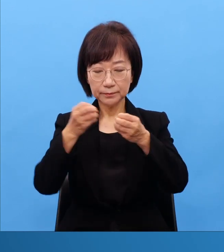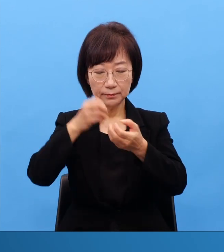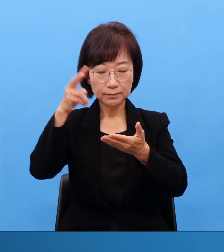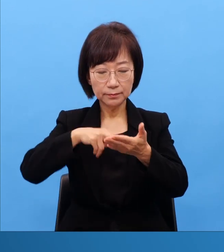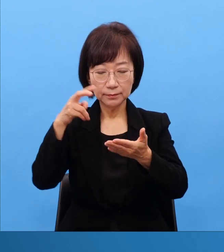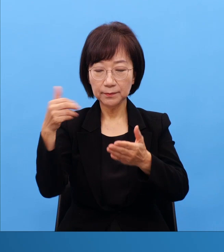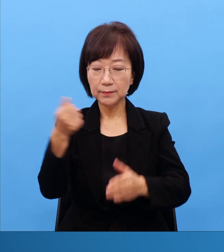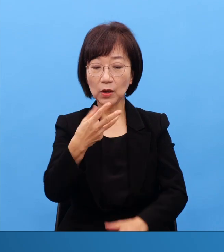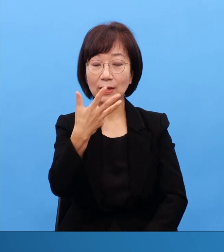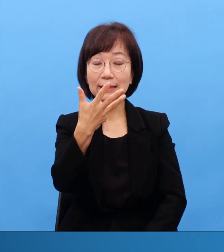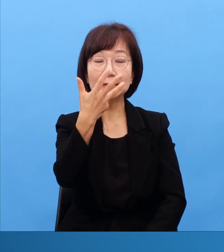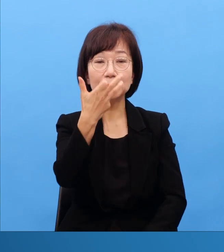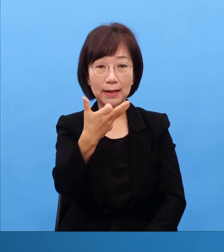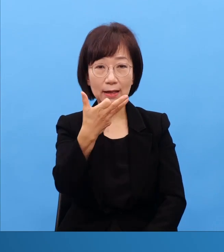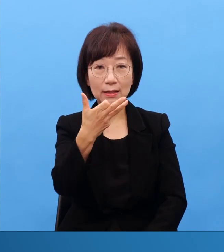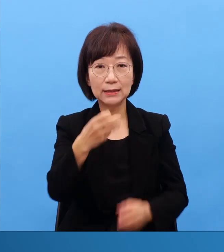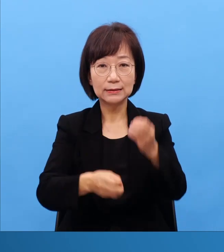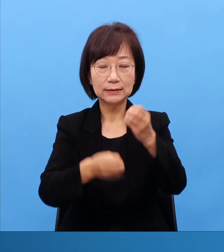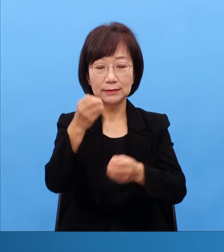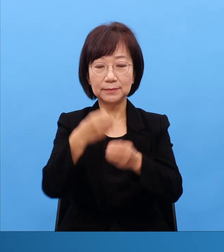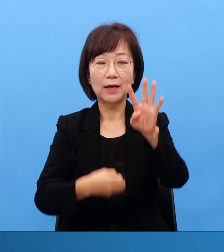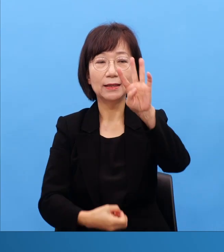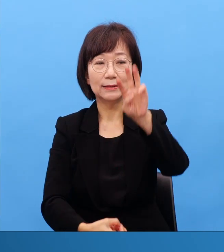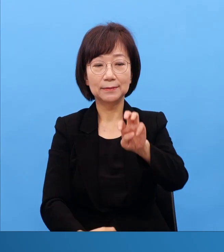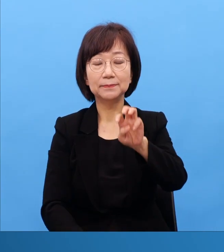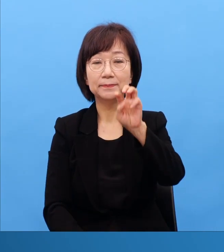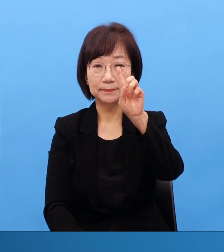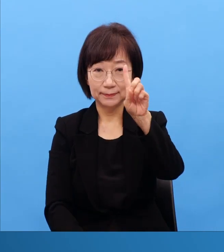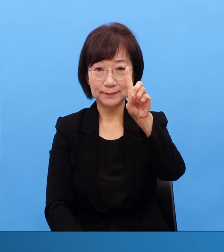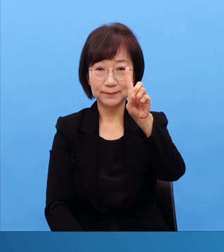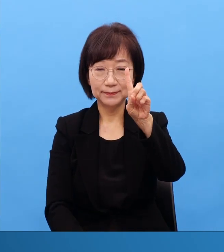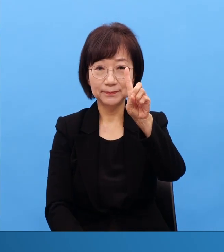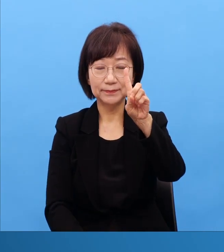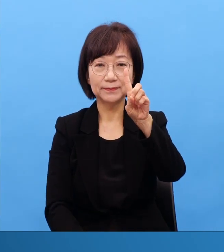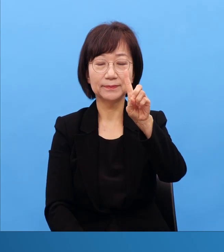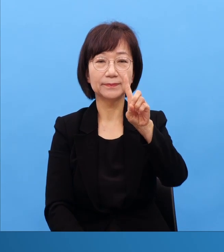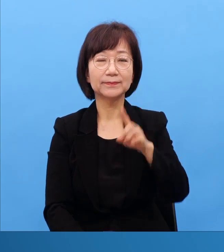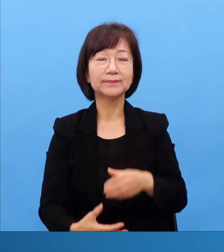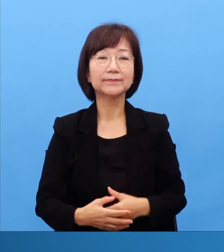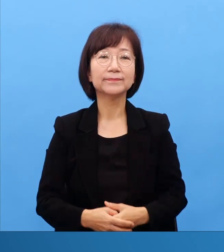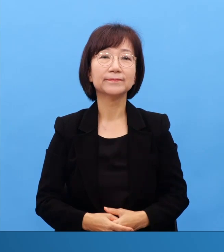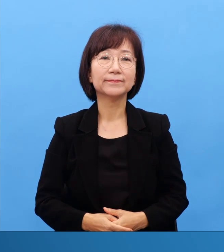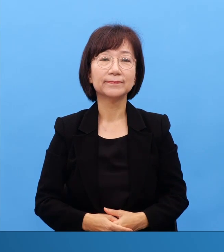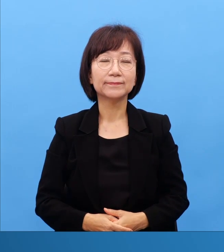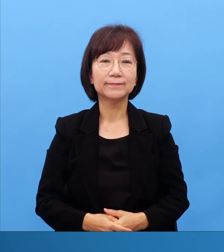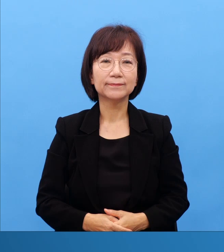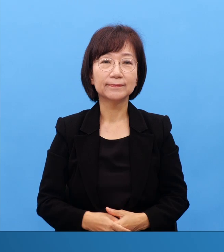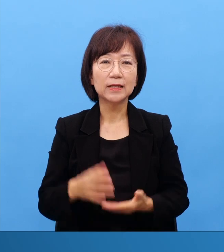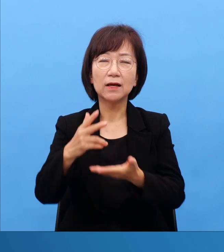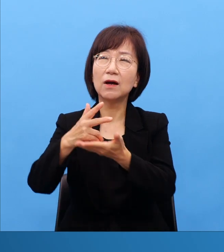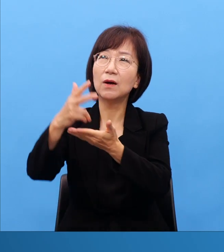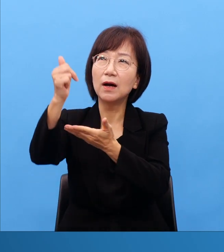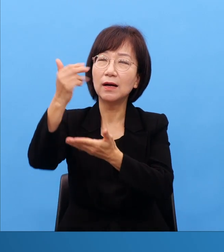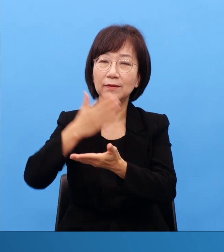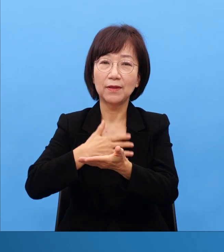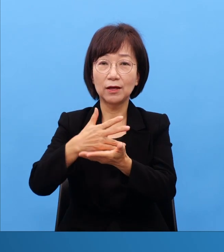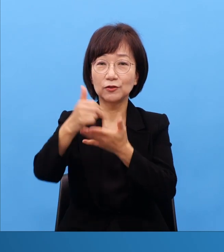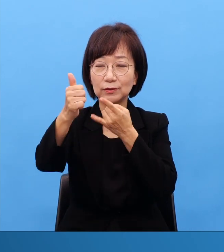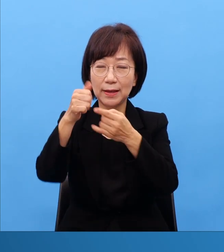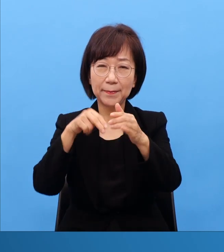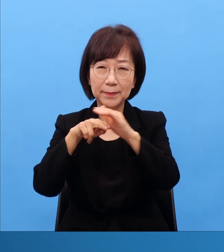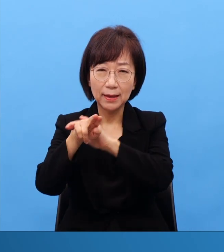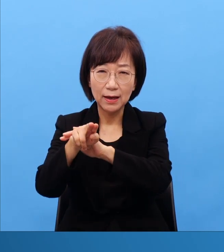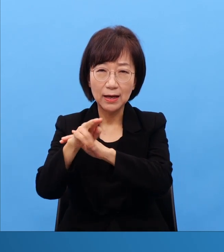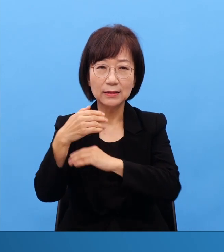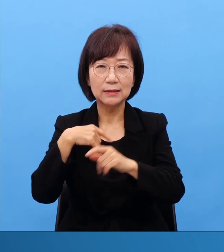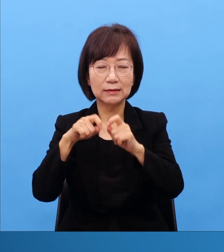18번 시편 31편의 말씀을 교독합니다. The responsive reading is number 18, Psalm 31. 여호와여, 내가 주께 피하오니